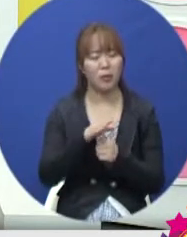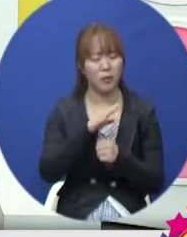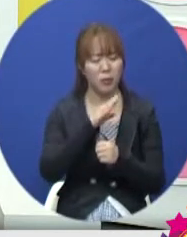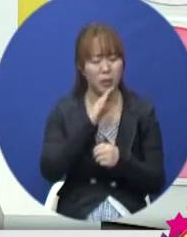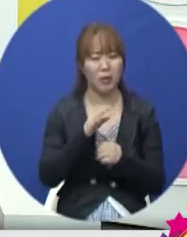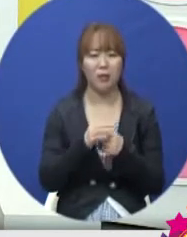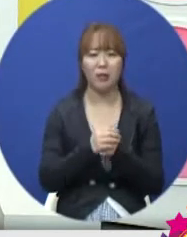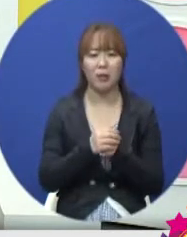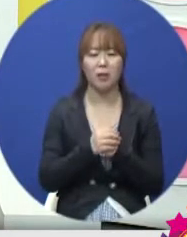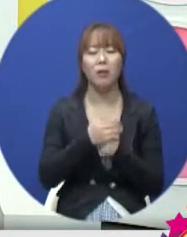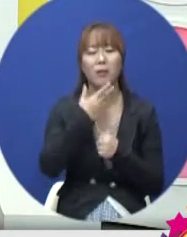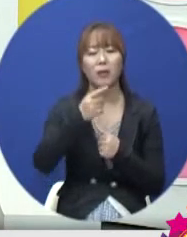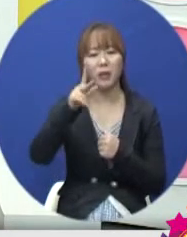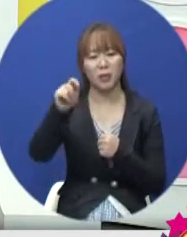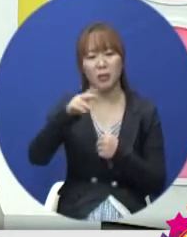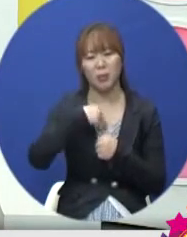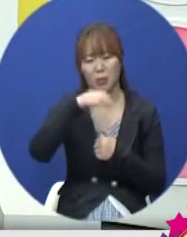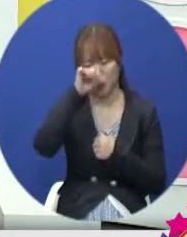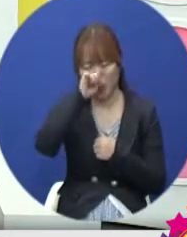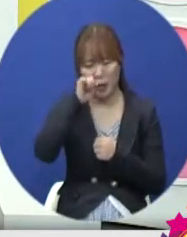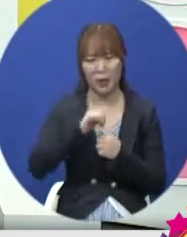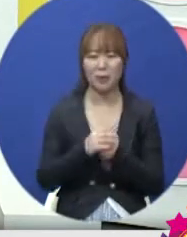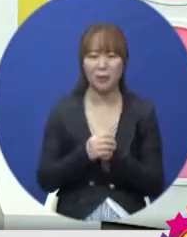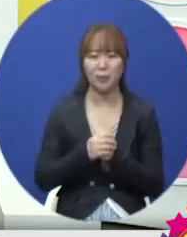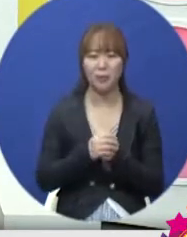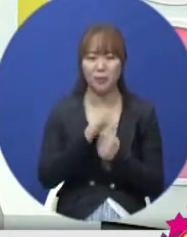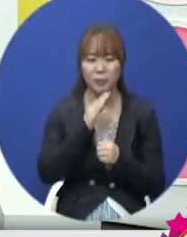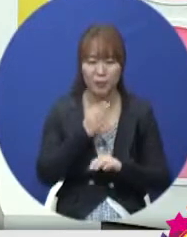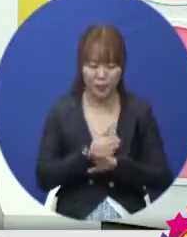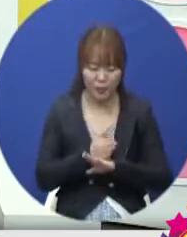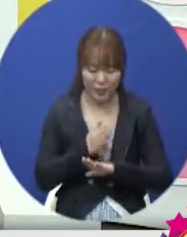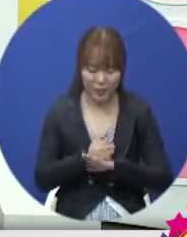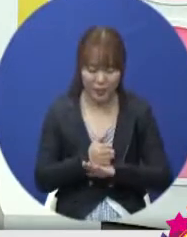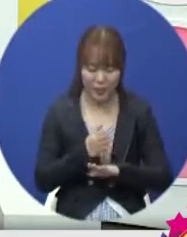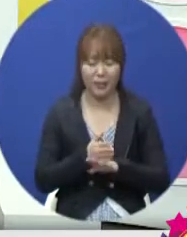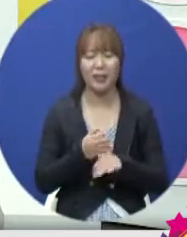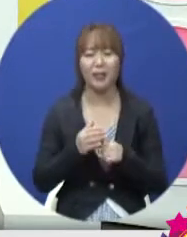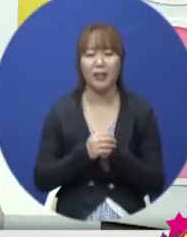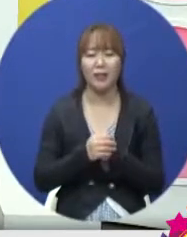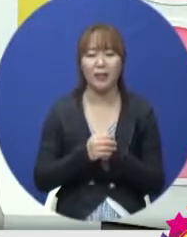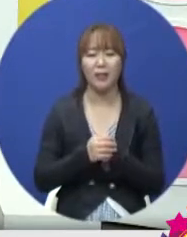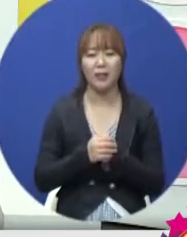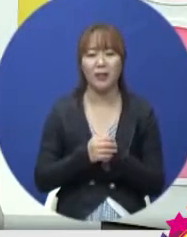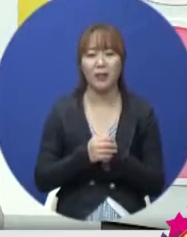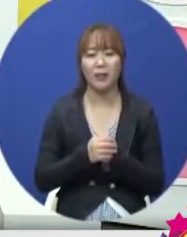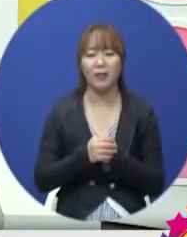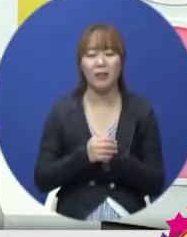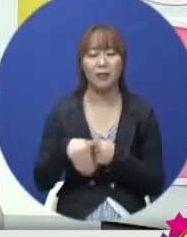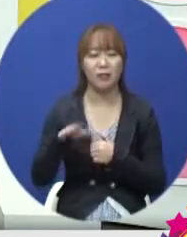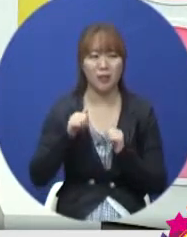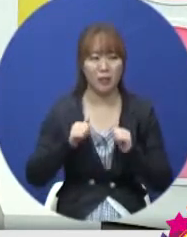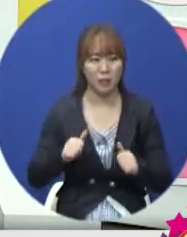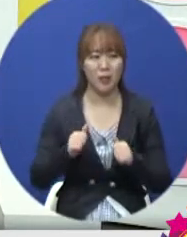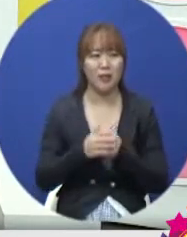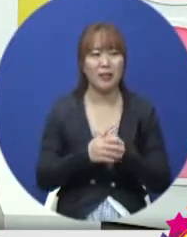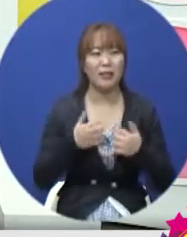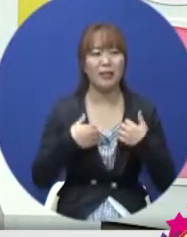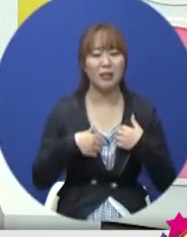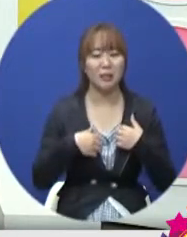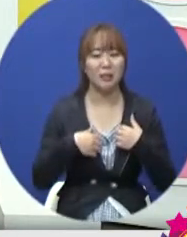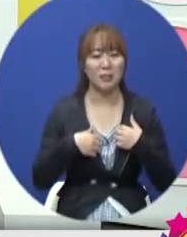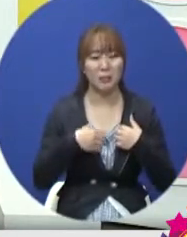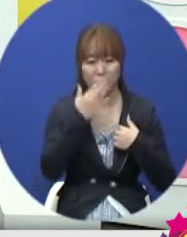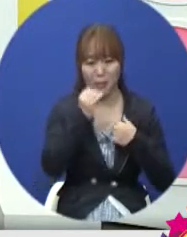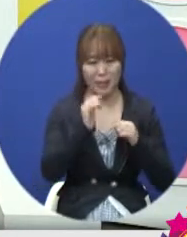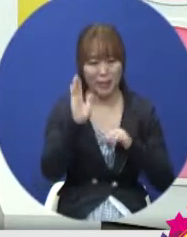난 복지 방송 좋아하거든요. 아, 예, 아유, 고맙습니다. 너무너무 감사합니다, 아버님. 예, 예. 저희도 아니, 열심히 하겠습니다. 안 갔는데요.